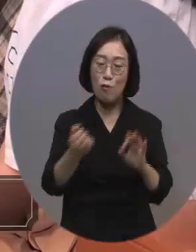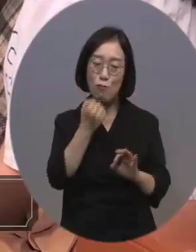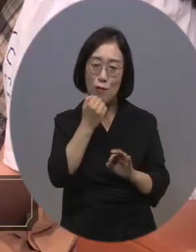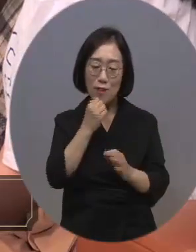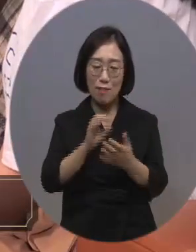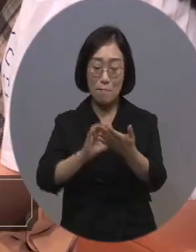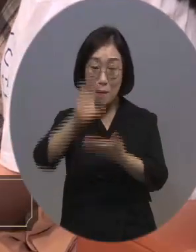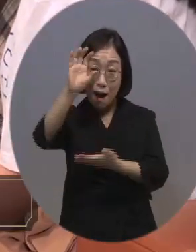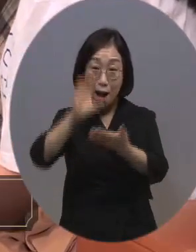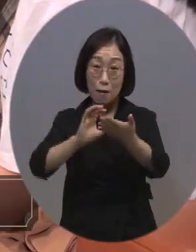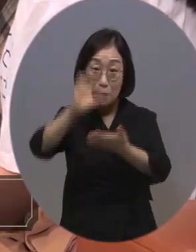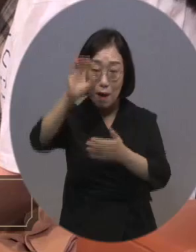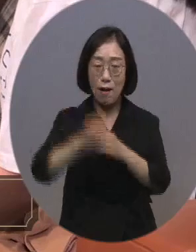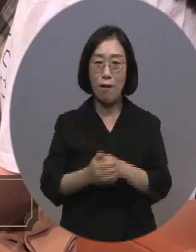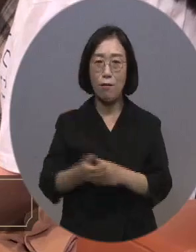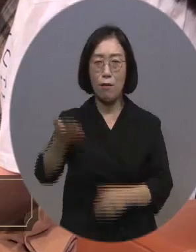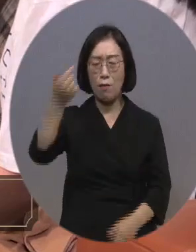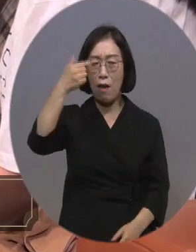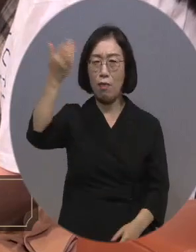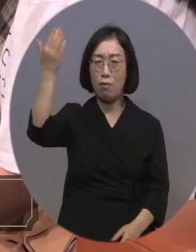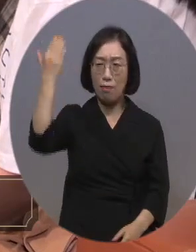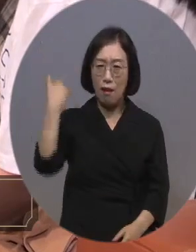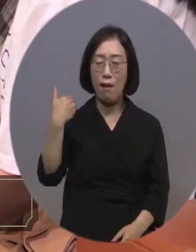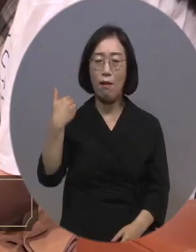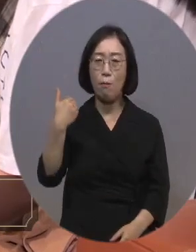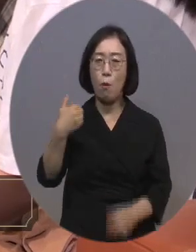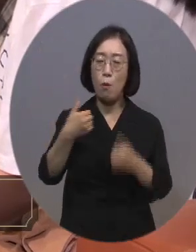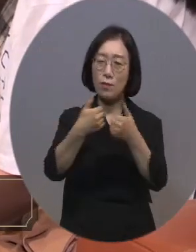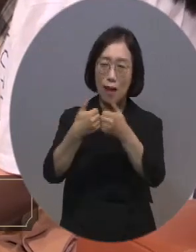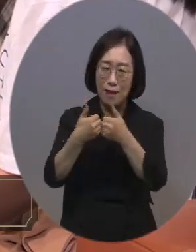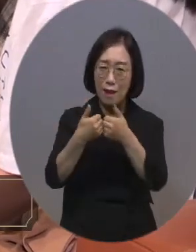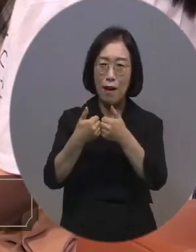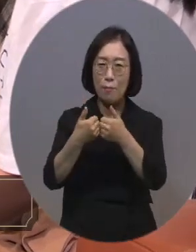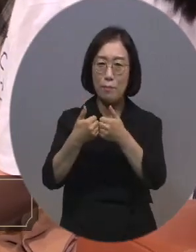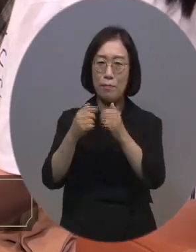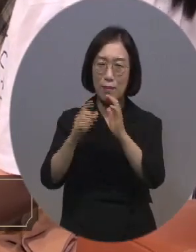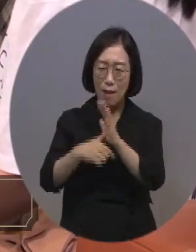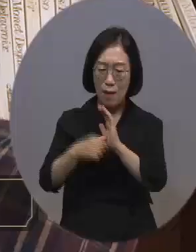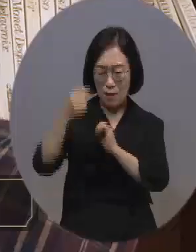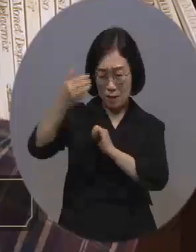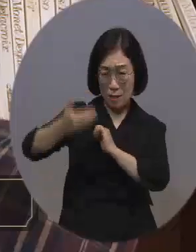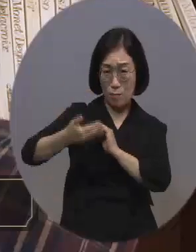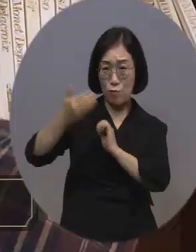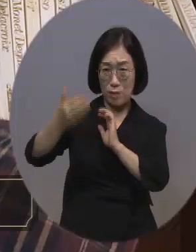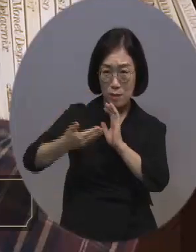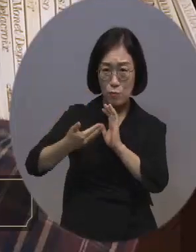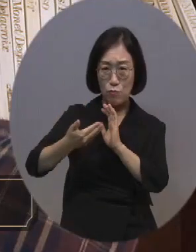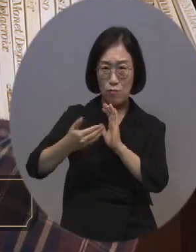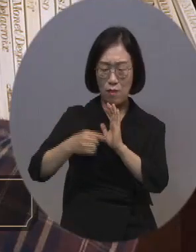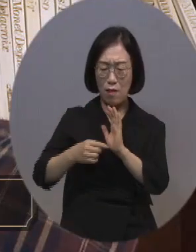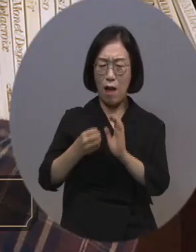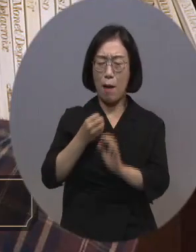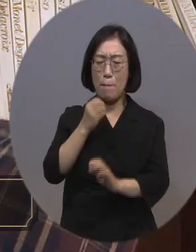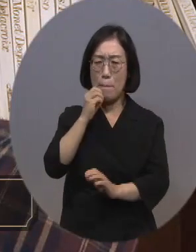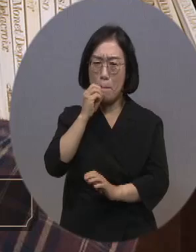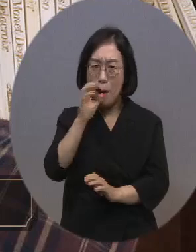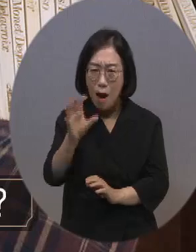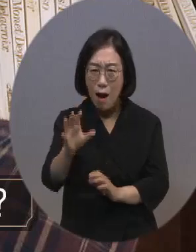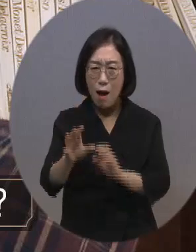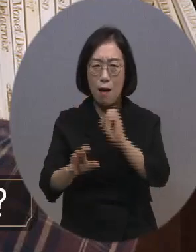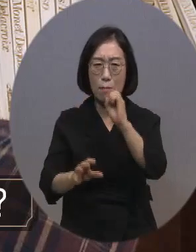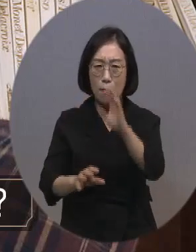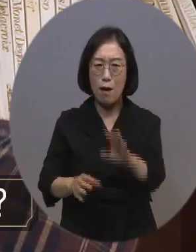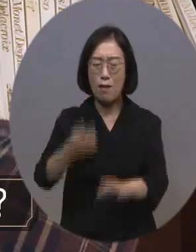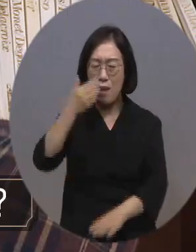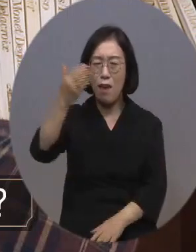아마 뭐 상담 받거나 했을 때 뭐 북한에서 겪었던 어려움이라든지 뭐 정도의 차이는 있겠습니다만은 꺼낼 때 그런 얘기 해야 되잖아요. 결국엔 네.